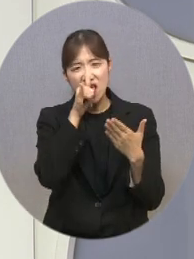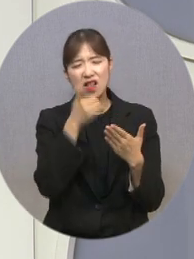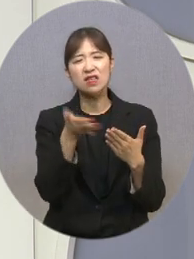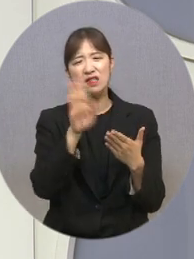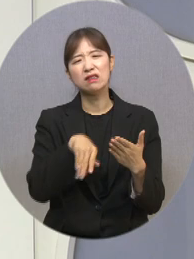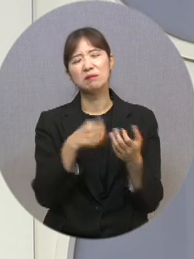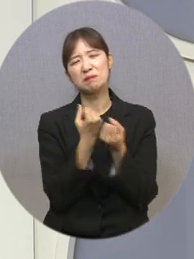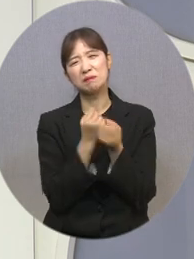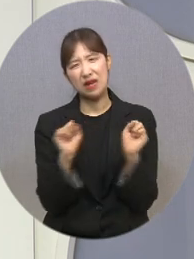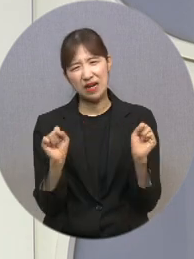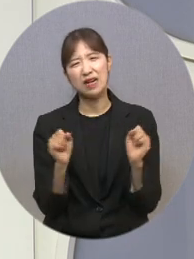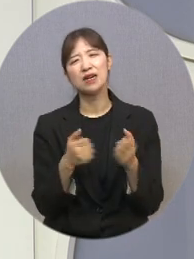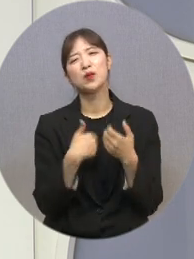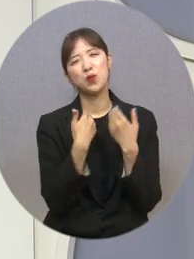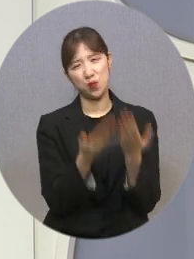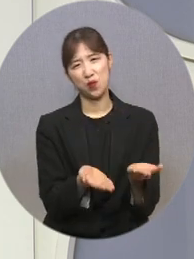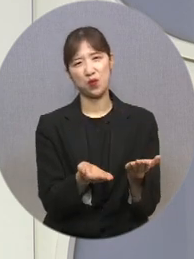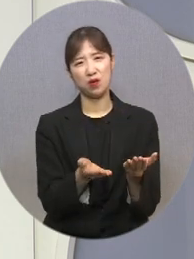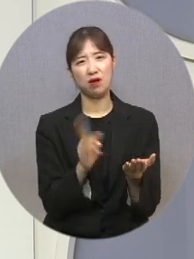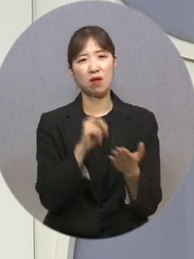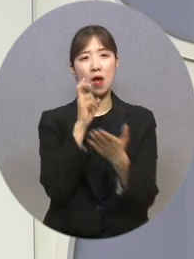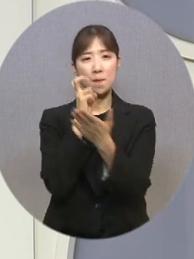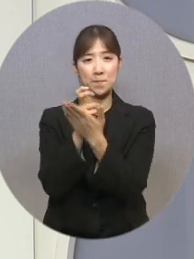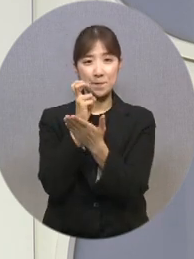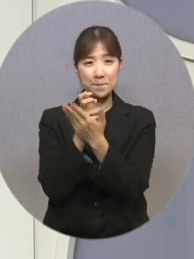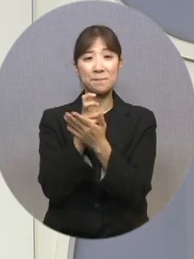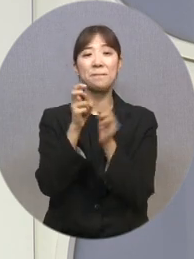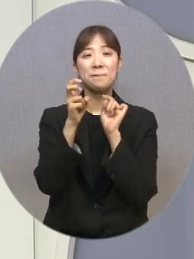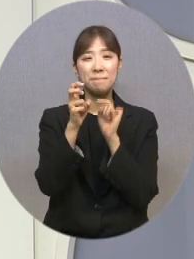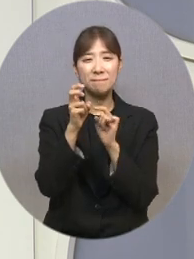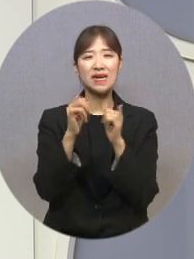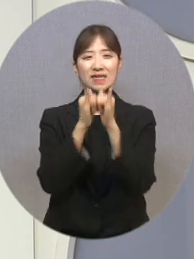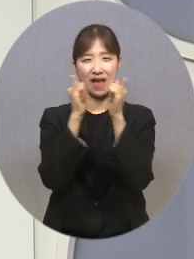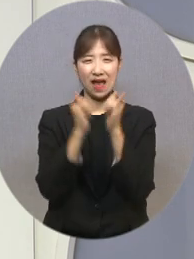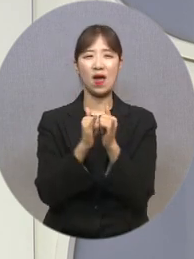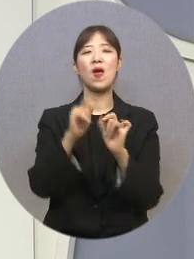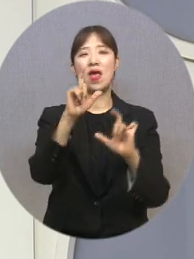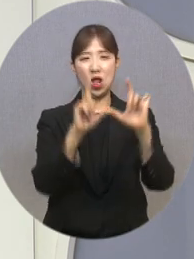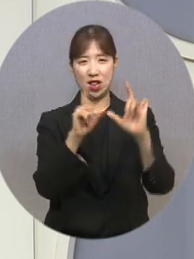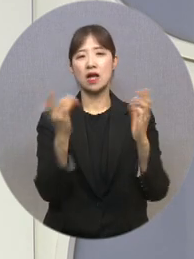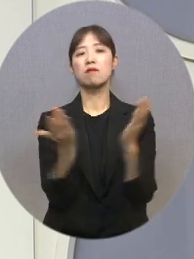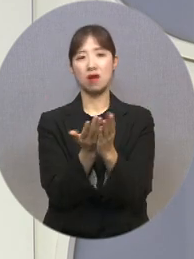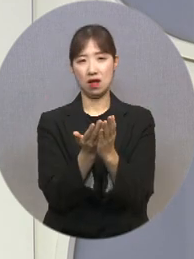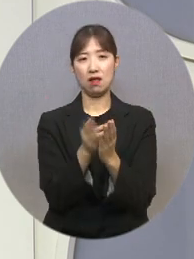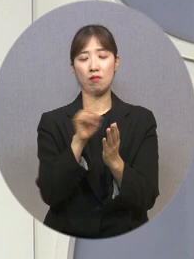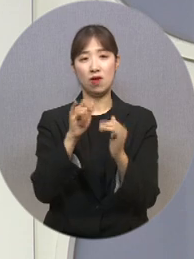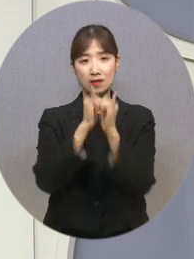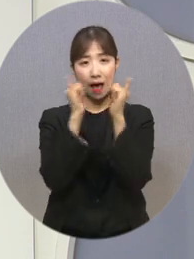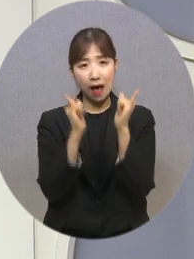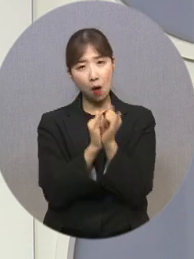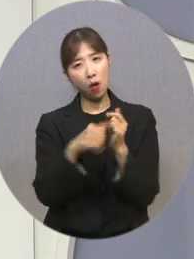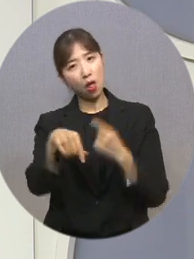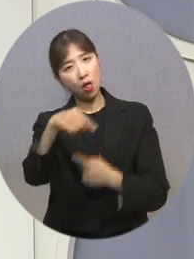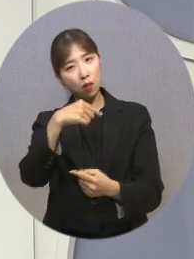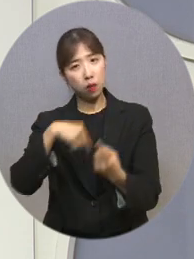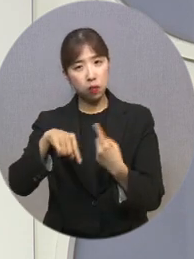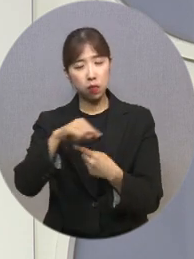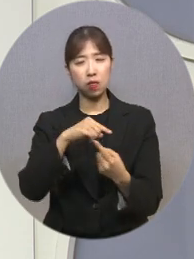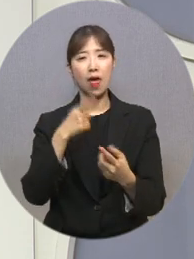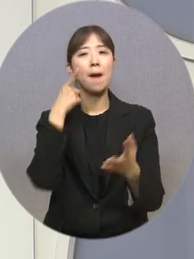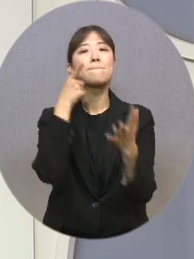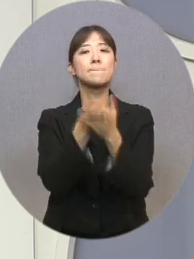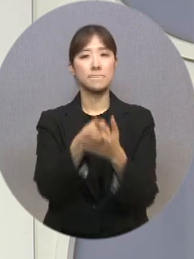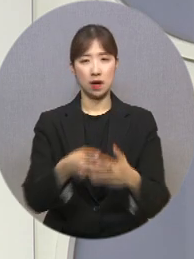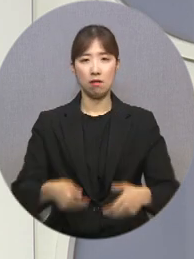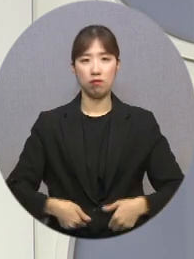불기소할 그런 사건들 다시 말해서 아. 법이라고 하는 거는 사회 현상에 대해서 적용을 하는데 그러면 사회가 어떻게 돌아가는지 알아야 될 거 아닙니까?